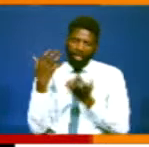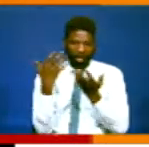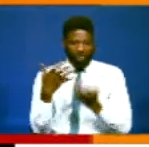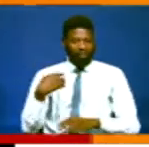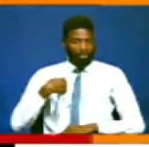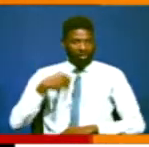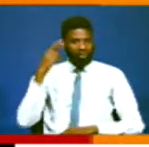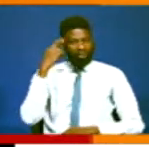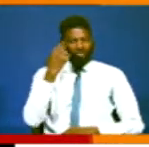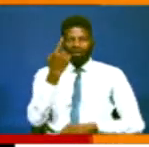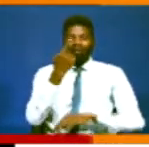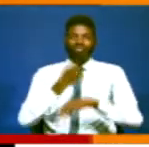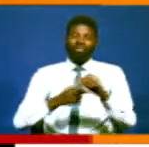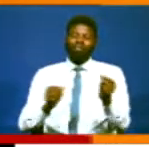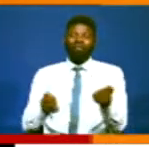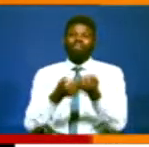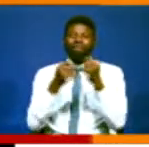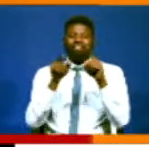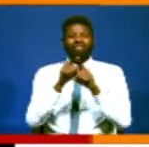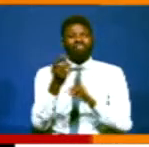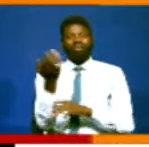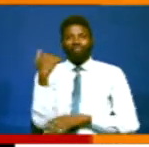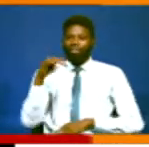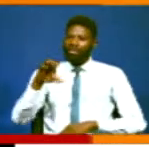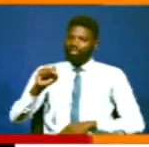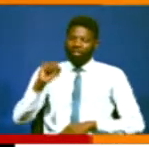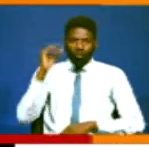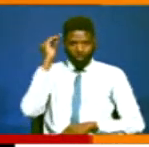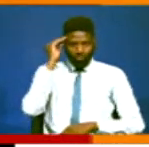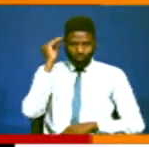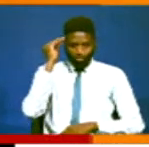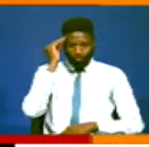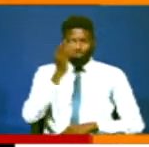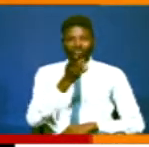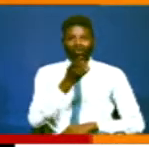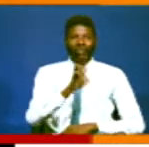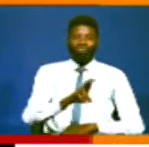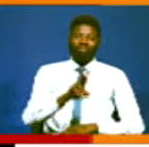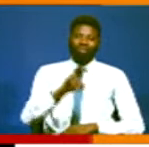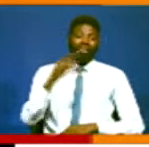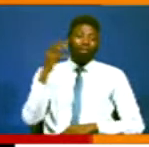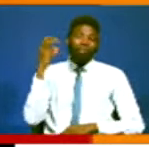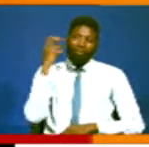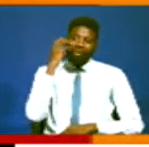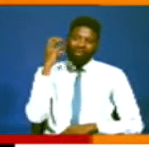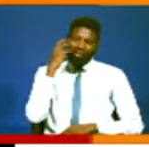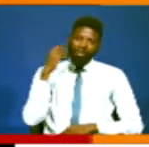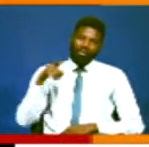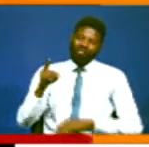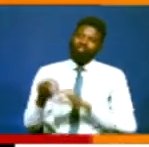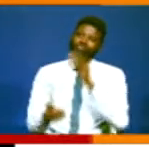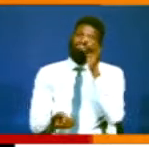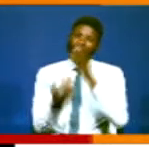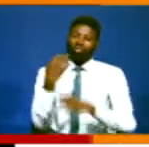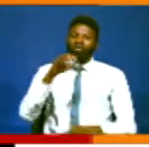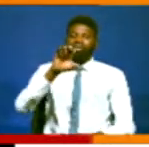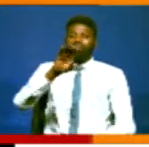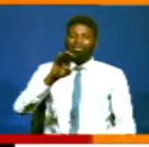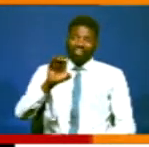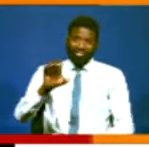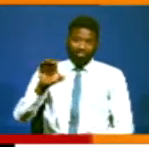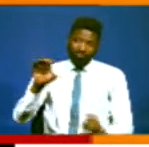ambapo waziri aliyekuwa waziri wa elimu Dr. Fred Matiang'i alikuwa akizindua huu mtaala wa